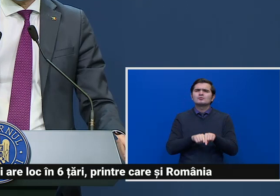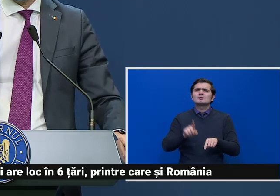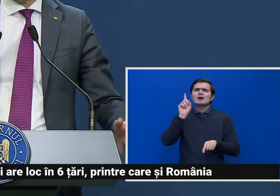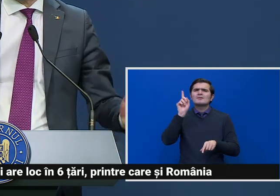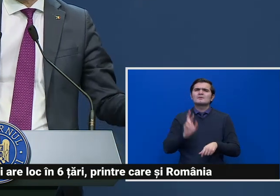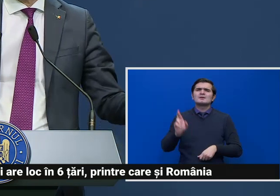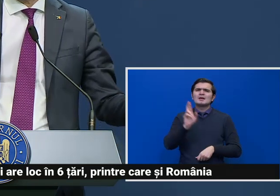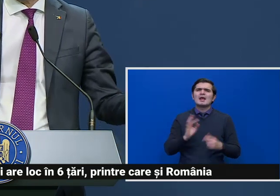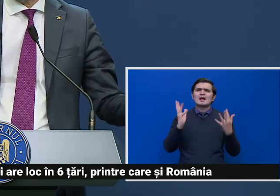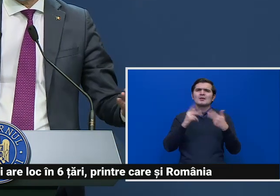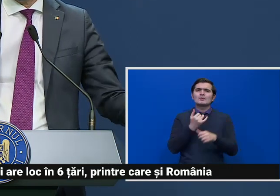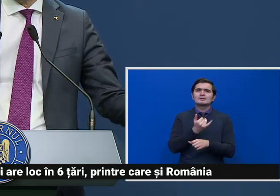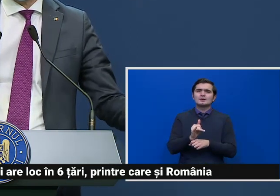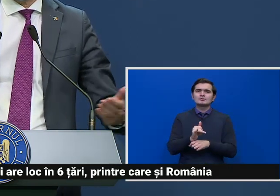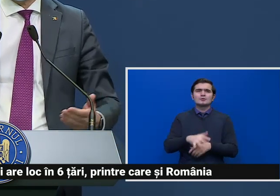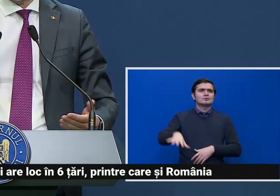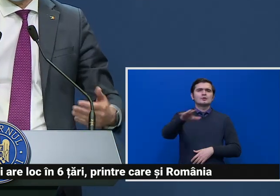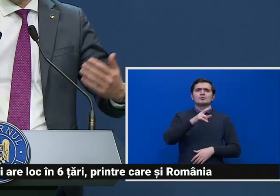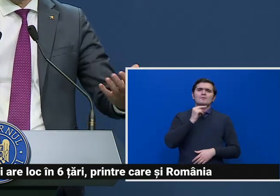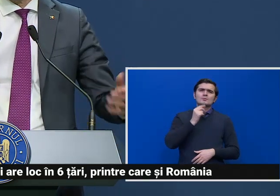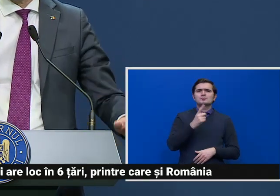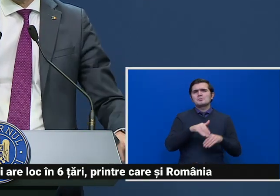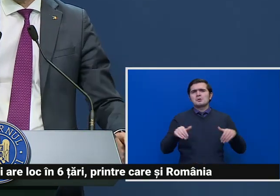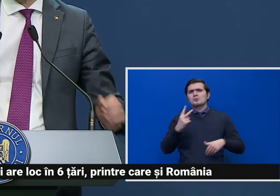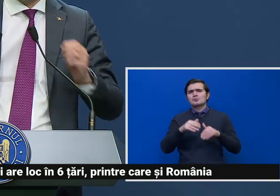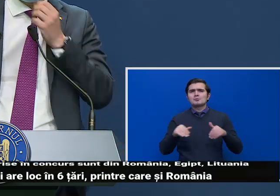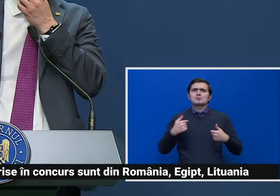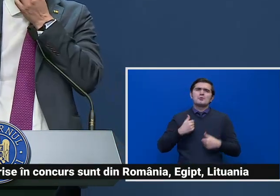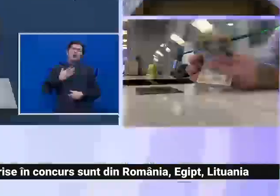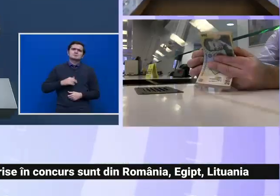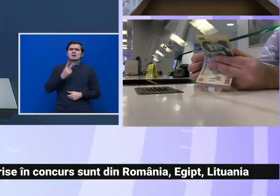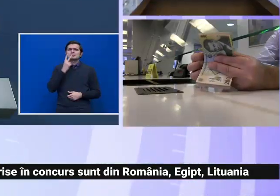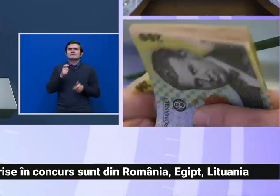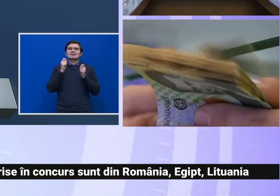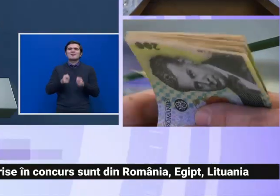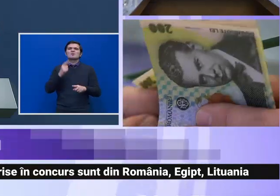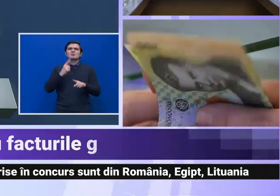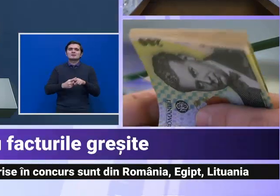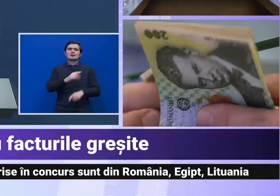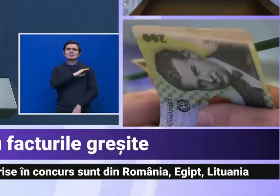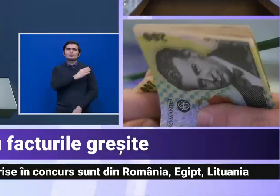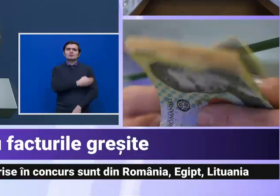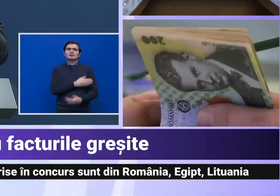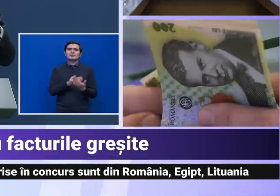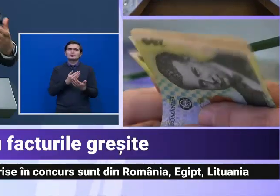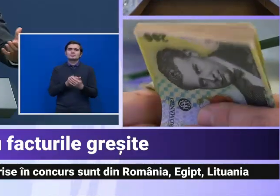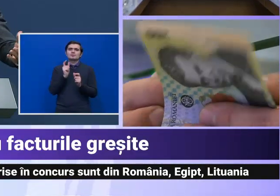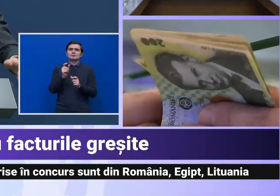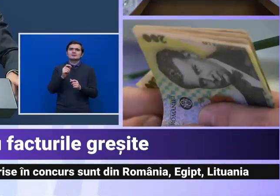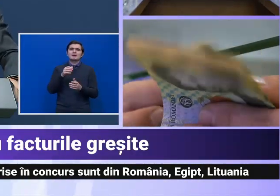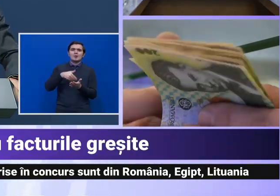calculate, greșit. Toată lumea vorbește 1 milion, 2 milioane, eu aș vrea să văd raportul exact al Autorității pentru Protecția Consumatorului și al